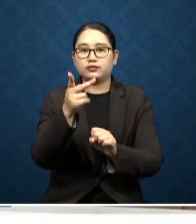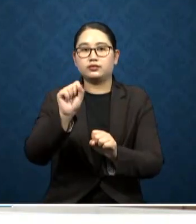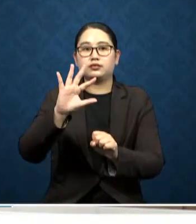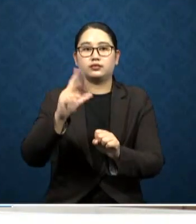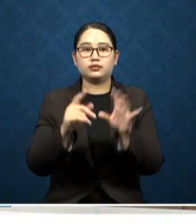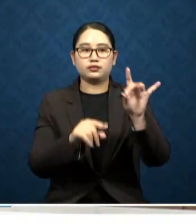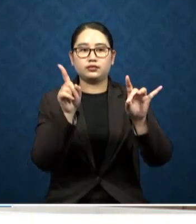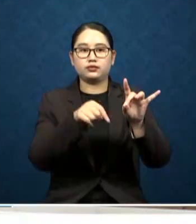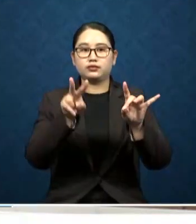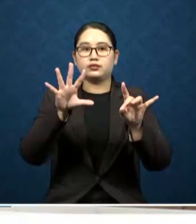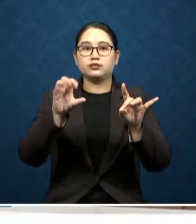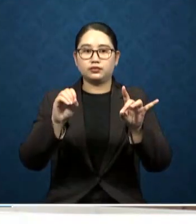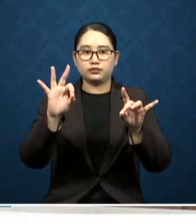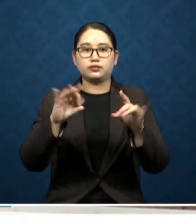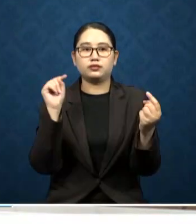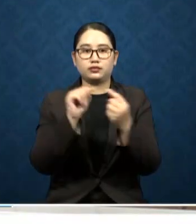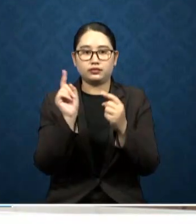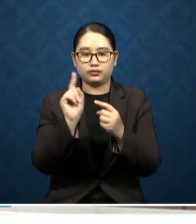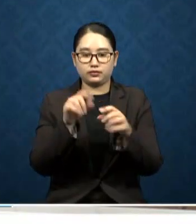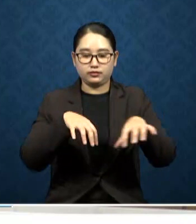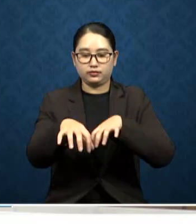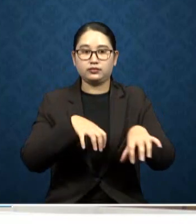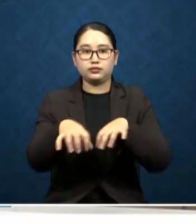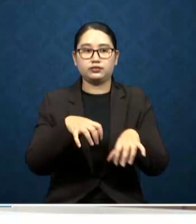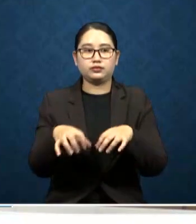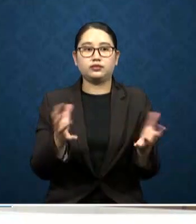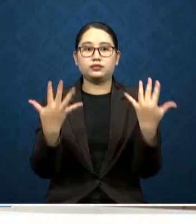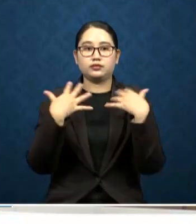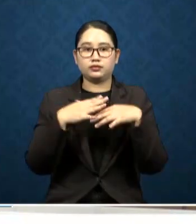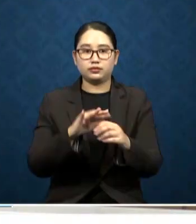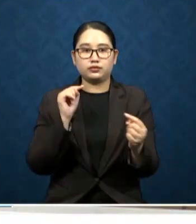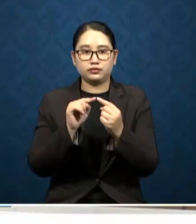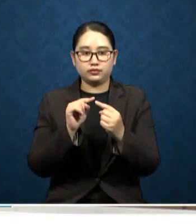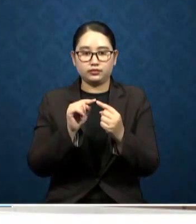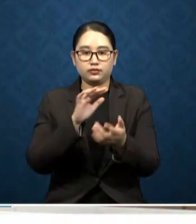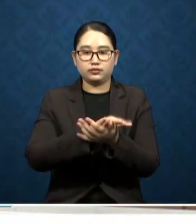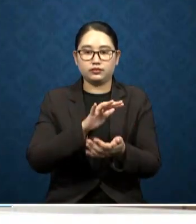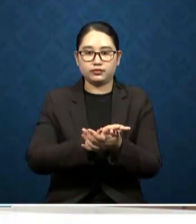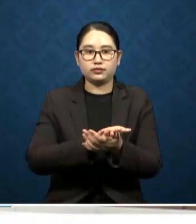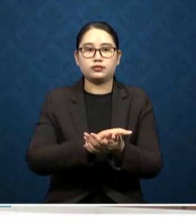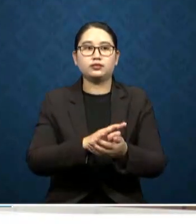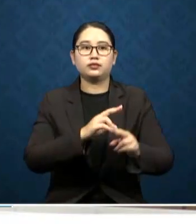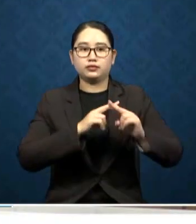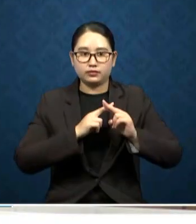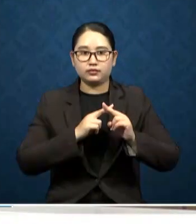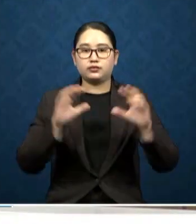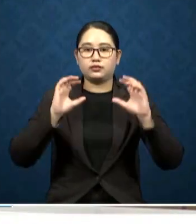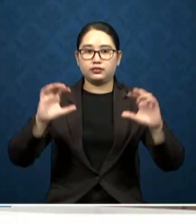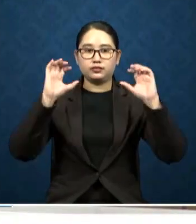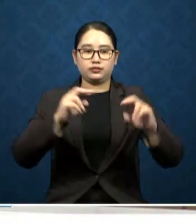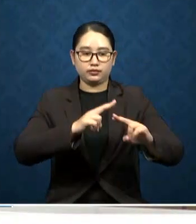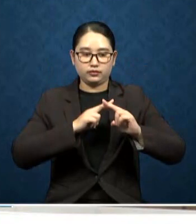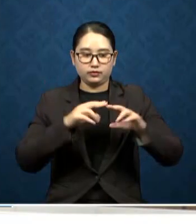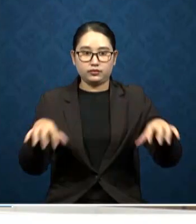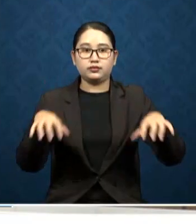ที่8/2559เรื่องการบริหารจัดการรวมสถานศึกษาอาชีวศึกษาภาครัฐและภาคเอกชนเข้าด้วย